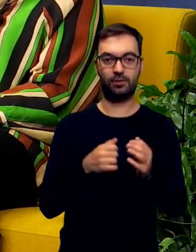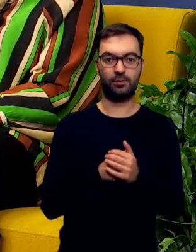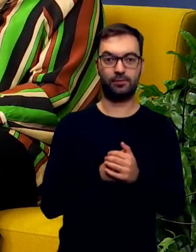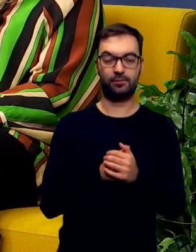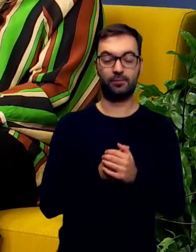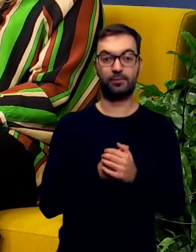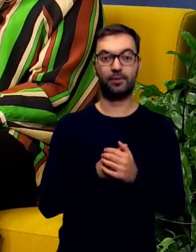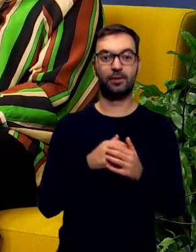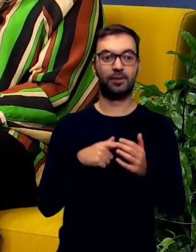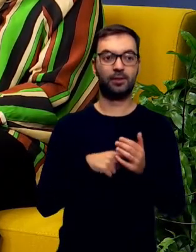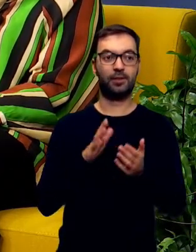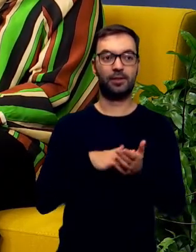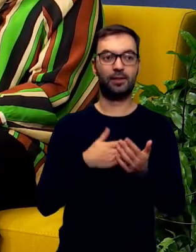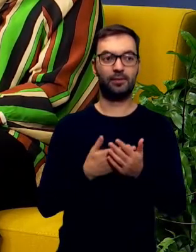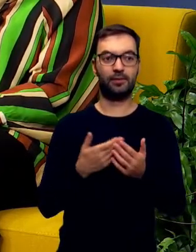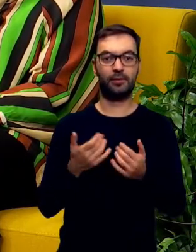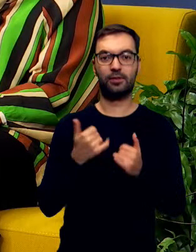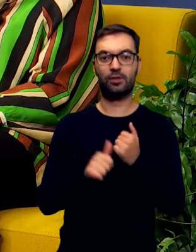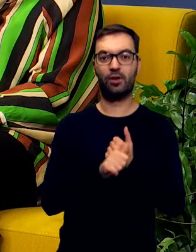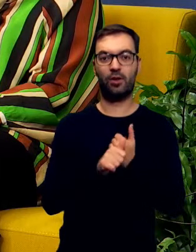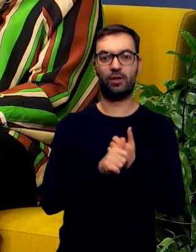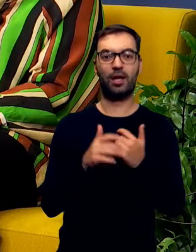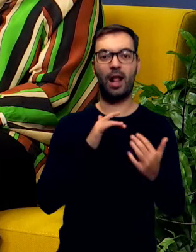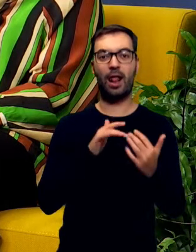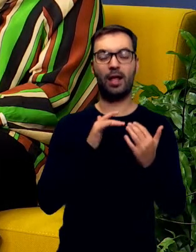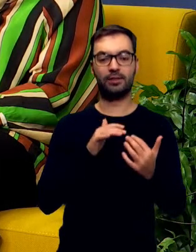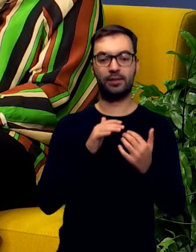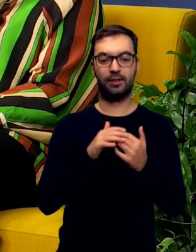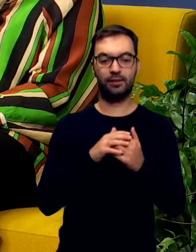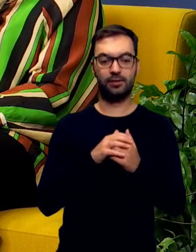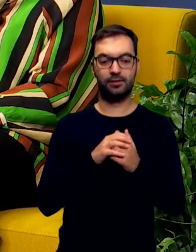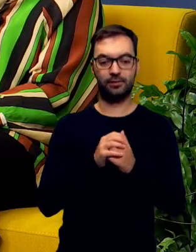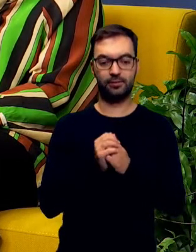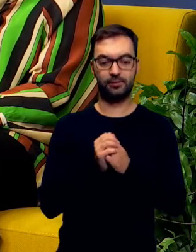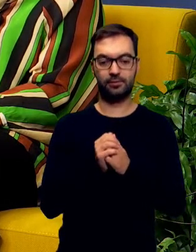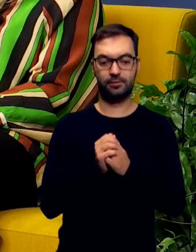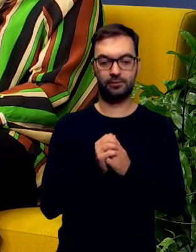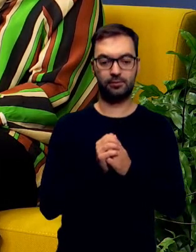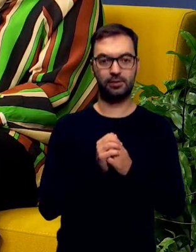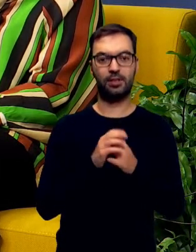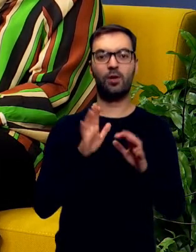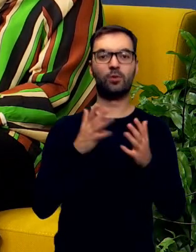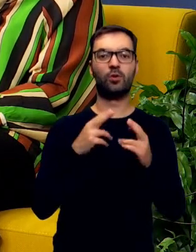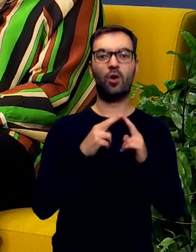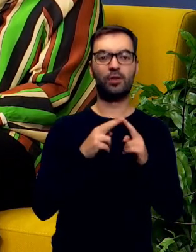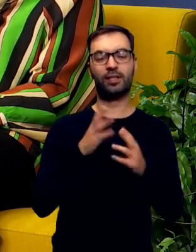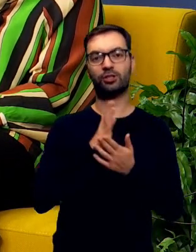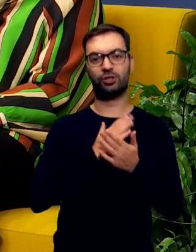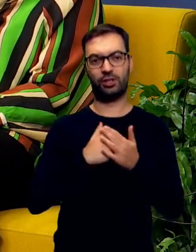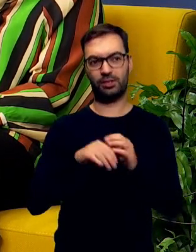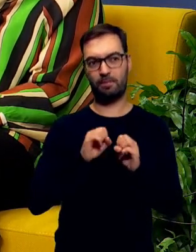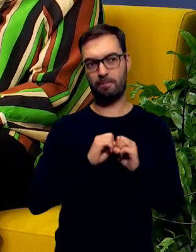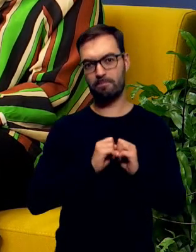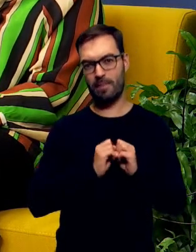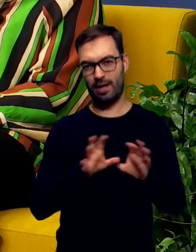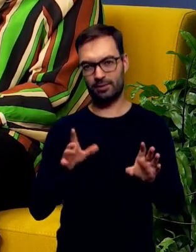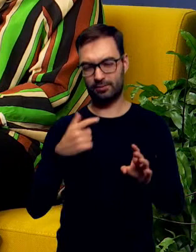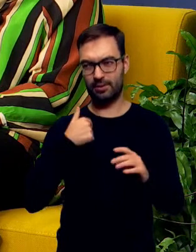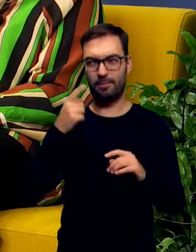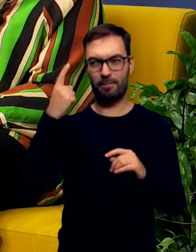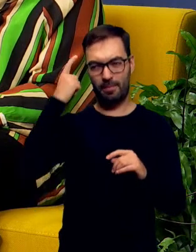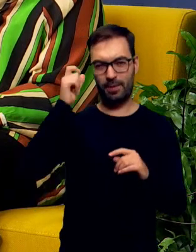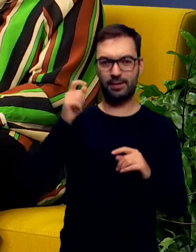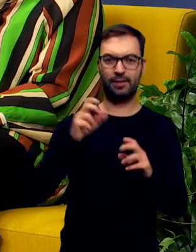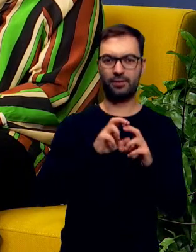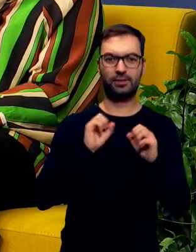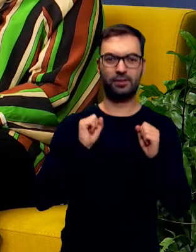których mówiliśmy poprzednio, tutaj na przykład jeśli chodzi o relacje części mediów, tak jak ją pamiętam, w trakcie